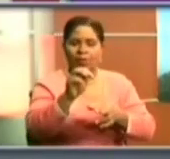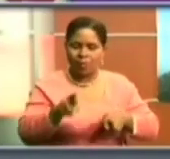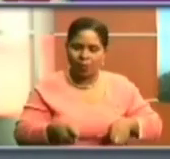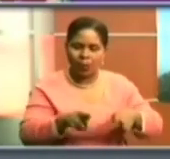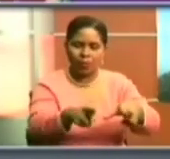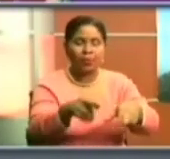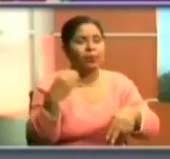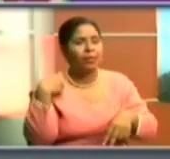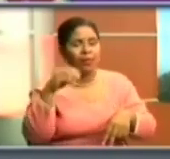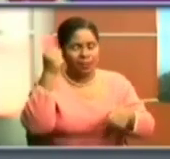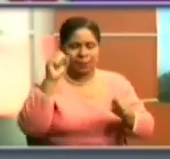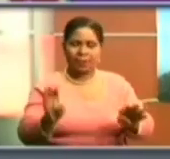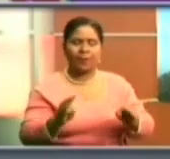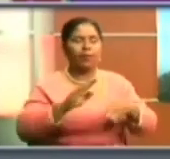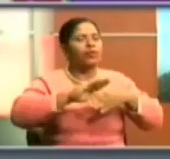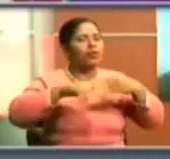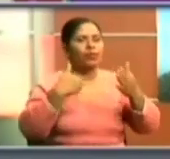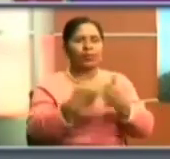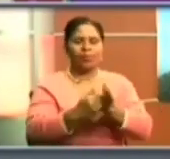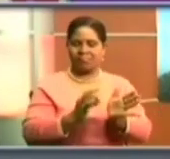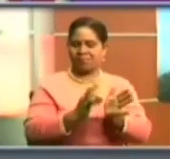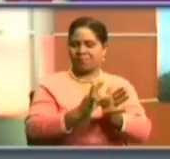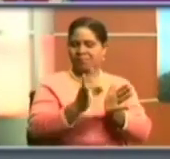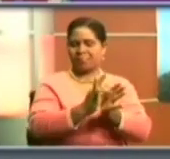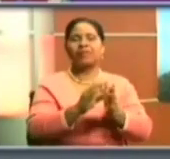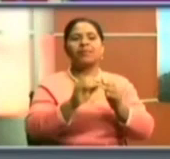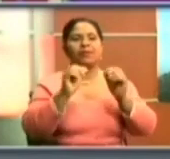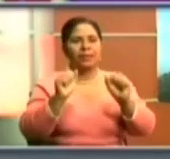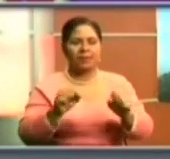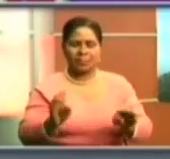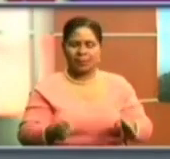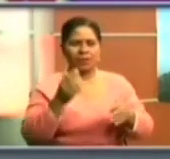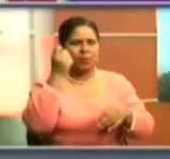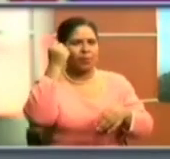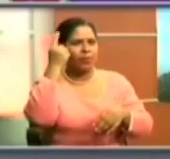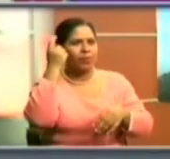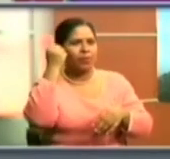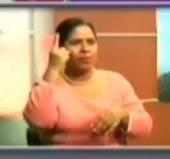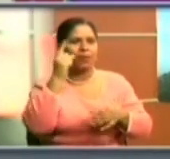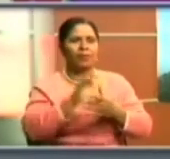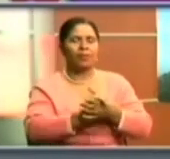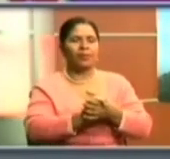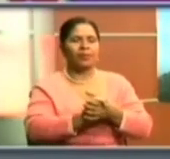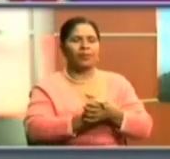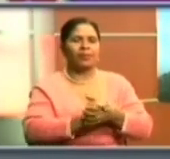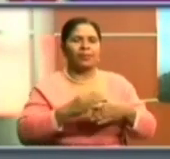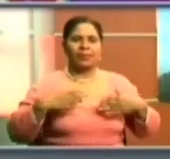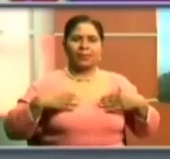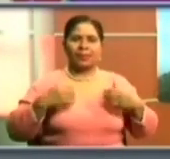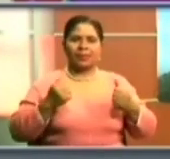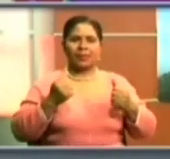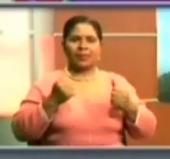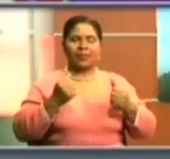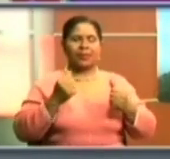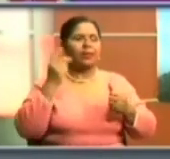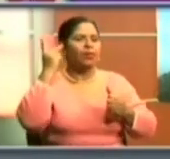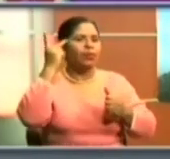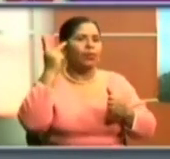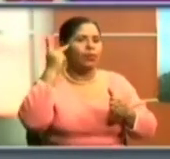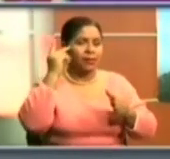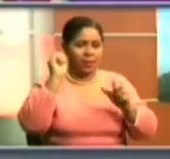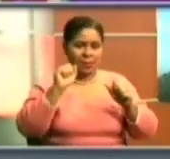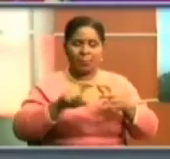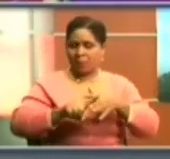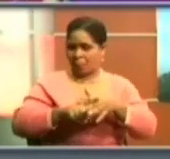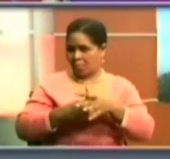donc lui permet de gagner toutes données. Et ces données, ça vous permet de comprendre à partir de l'état de santé population, qui politique santé va